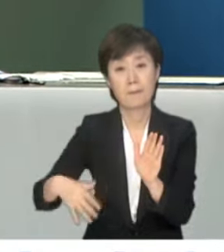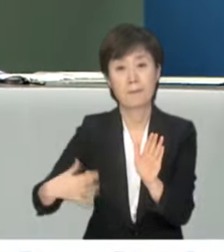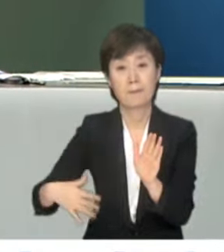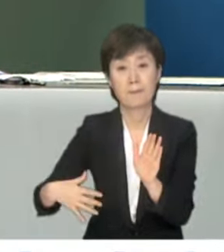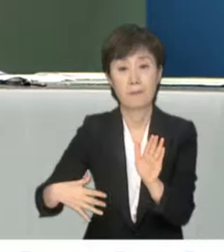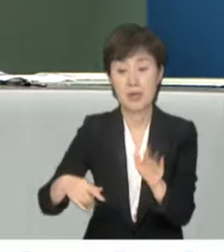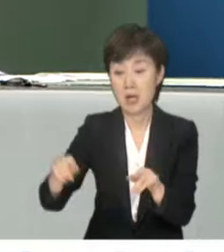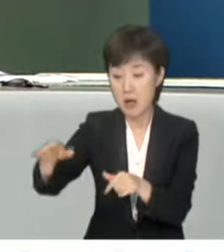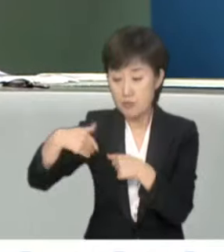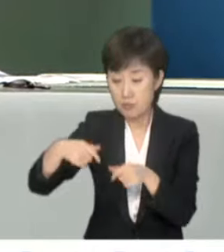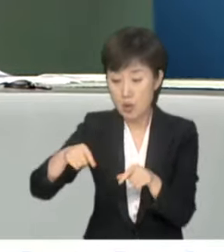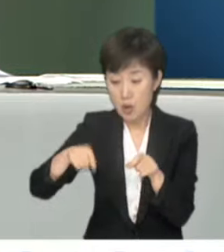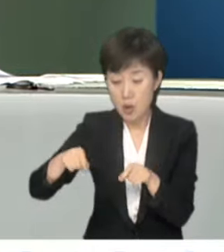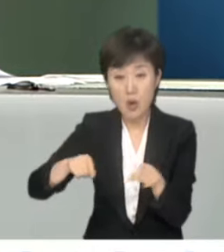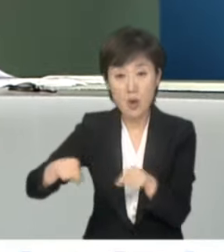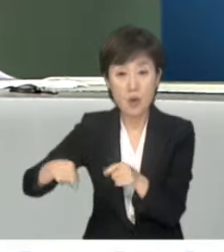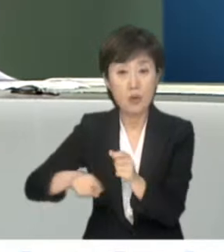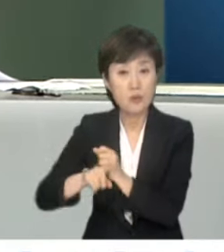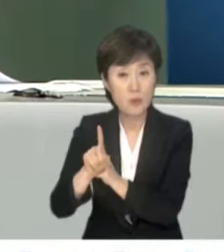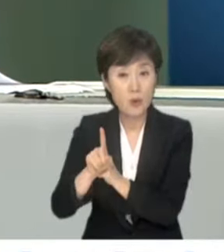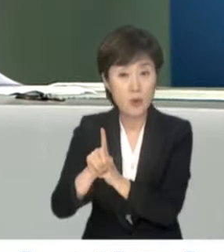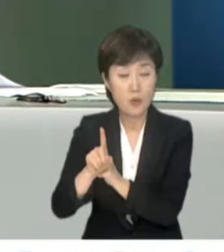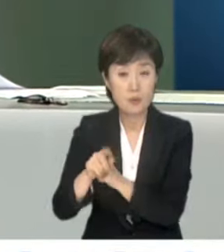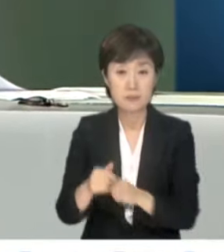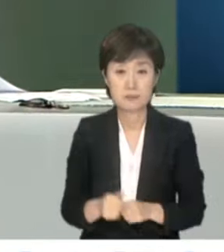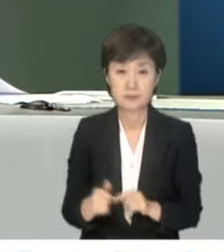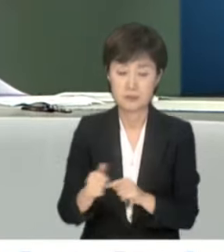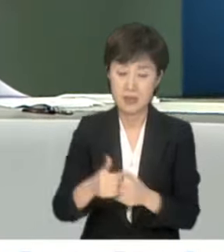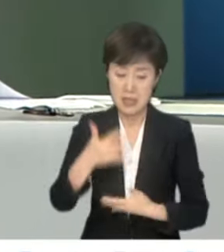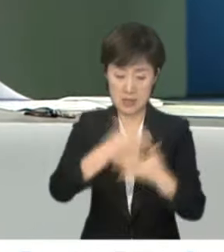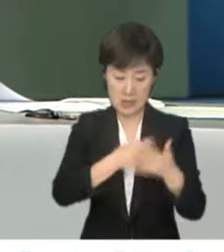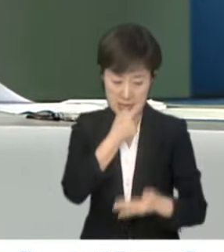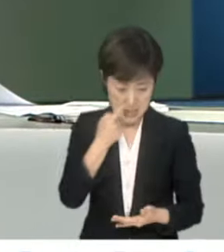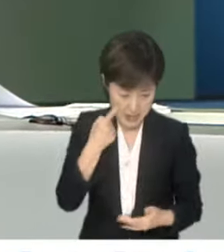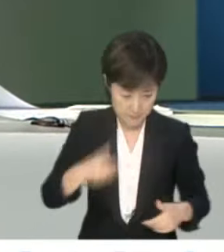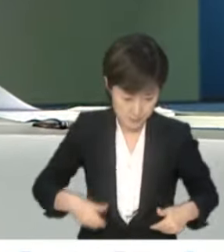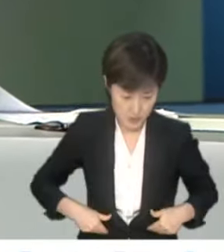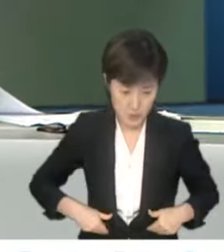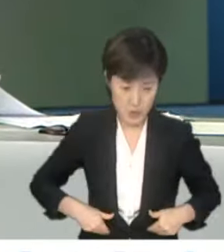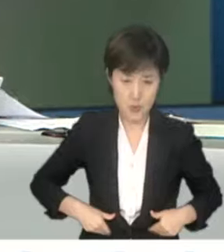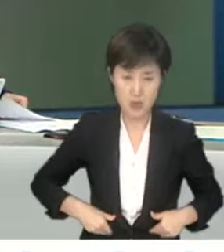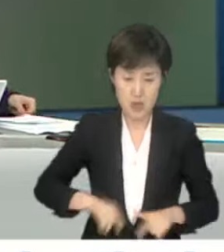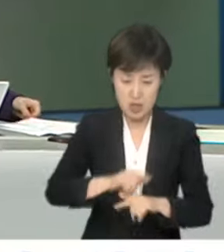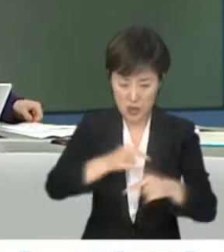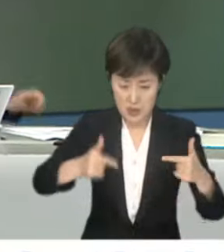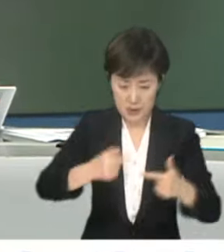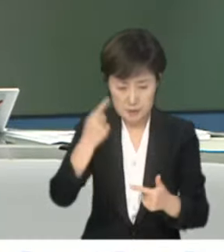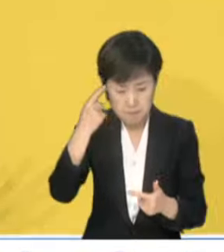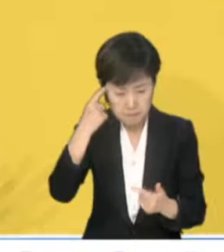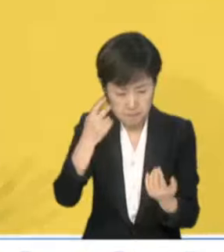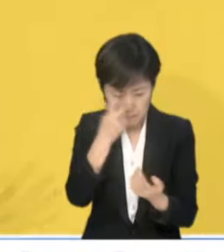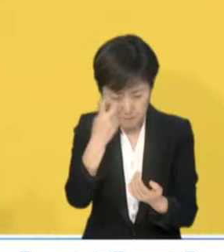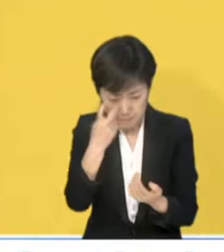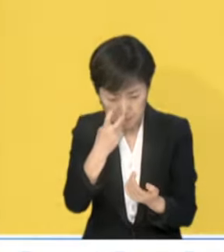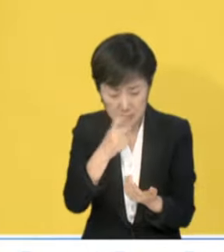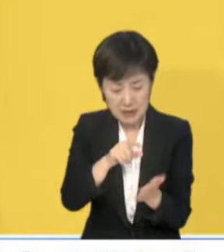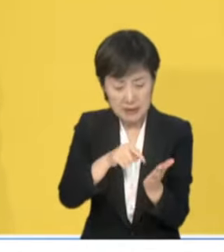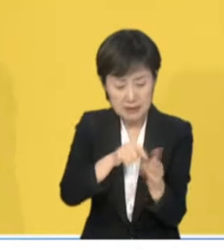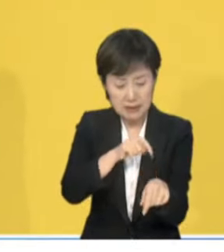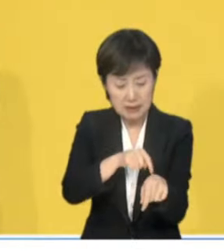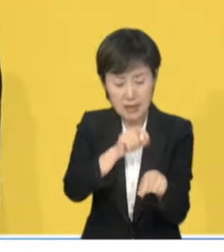좀 늦어지는 거죠? 뭐 여러 가지 말씀드린 것처럼 이런 영상도 확인해야 되고 주변 CCTV도 확인하는 시간들이 좀 필요했던 것